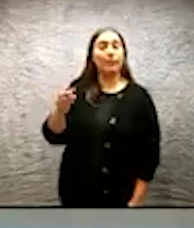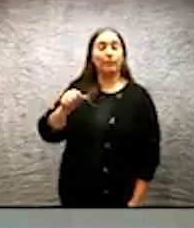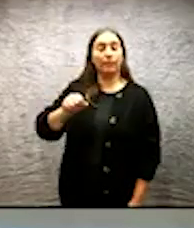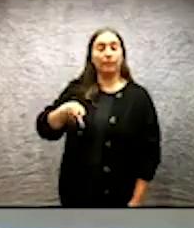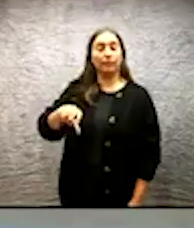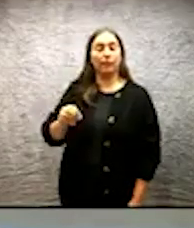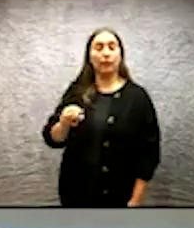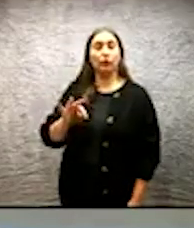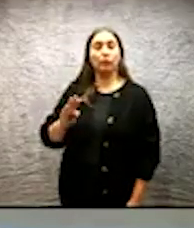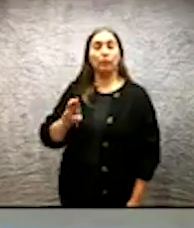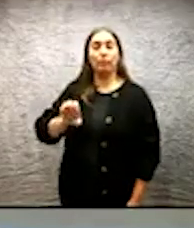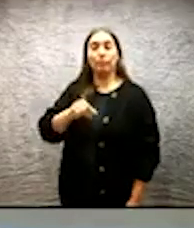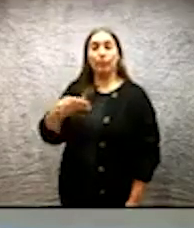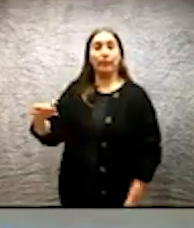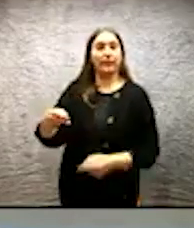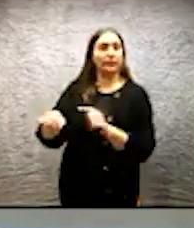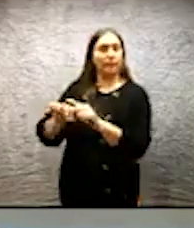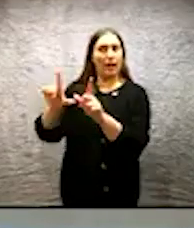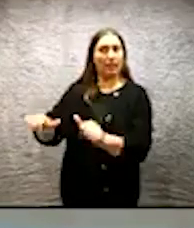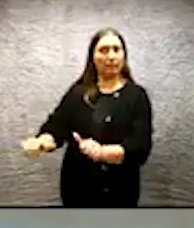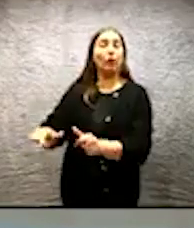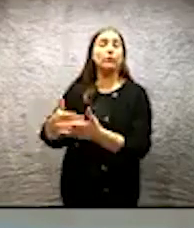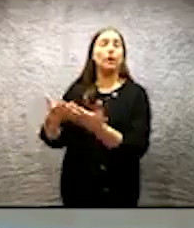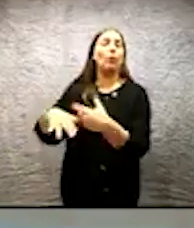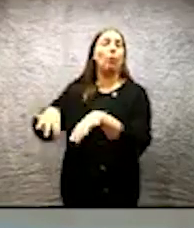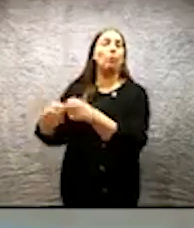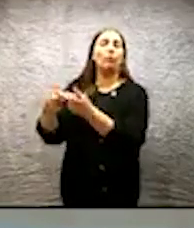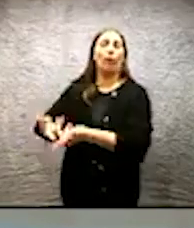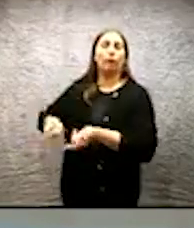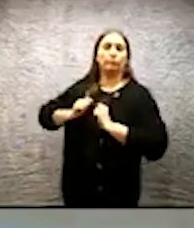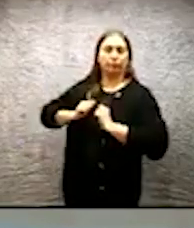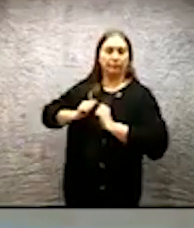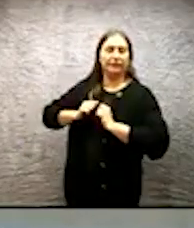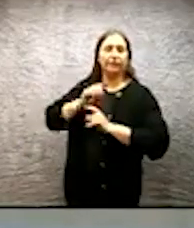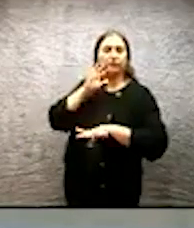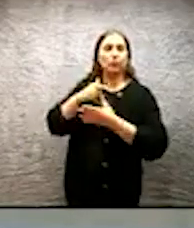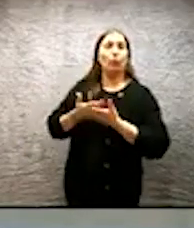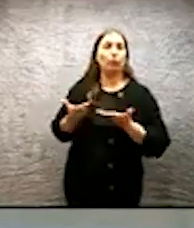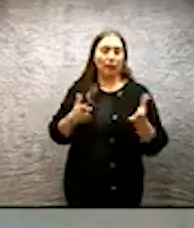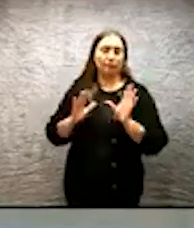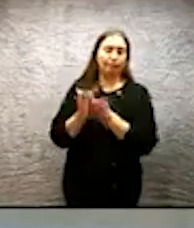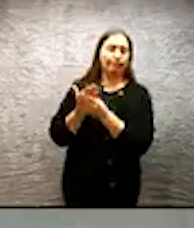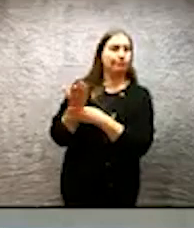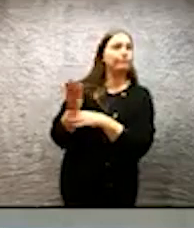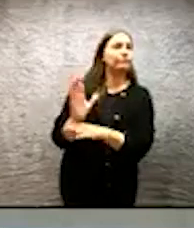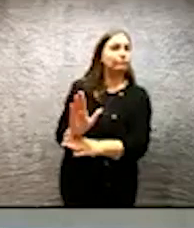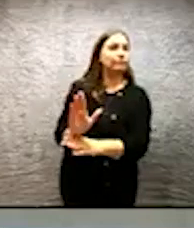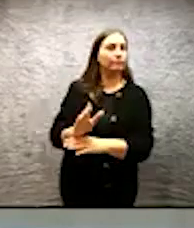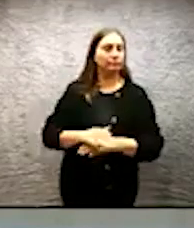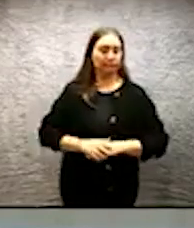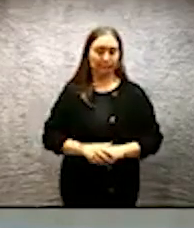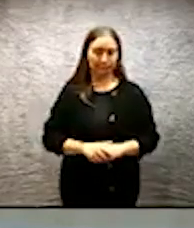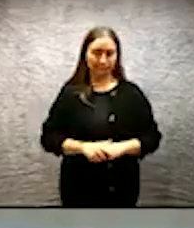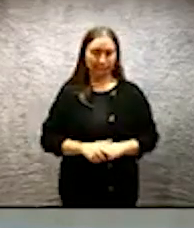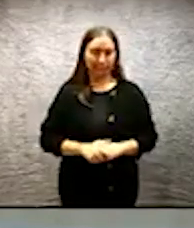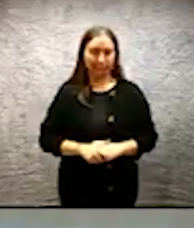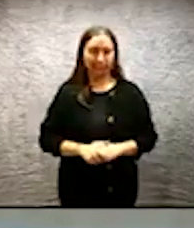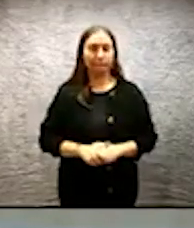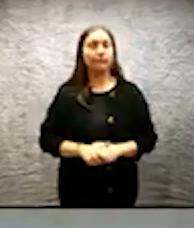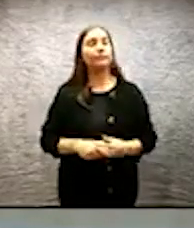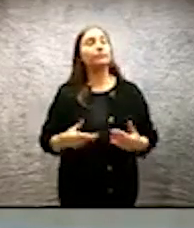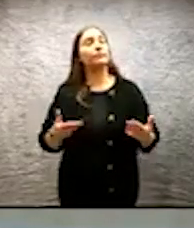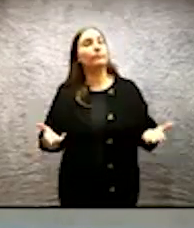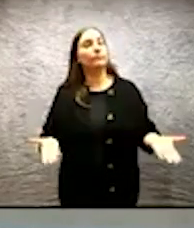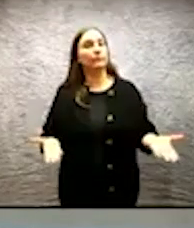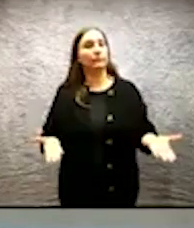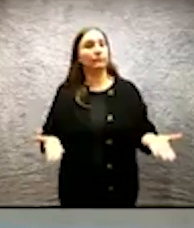Spotbin est absente, et puis d'autre part, parce qu'elle m'a donné son pouvoir. Donc, je me permets de présenter cette délibération, donc qui est une